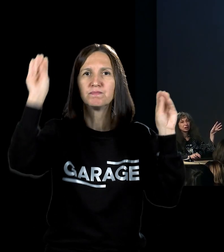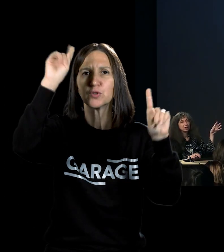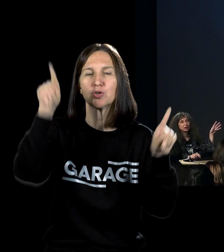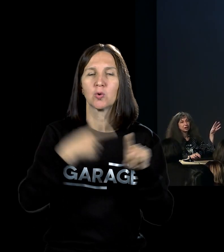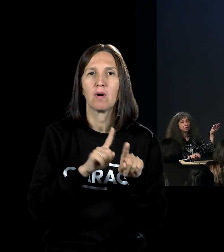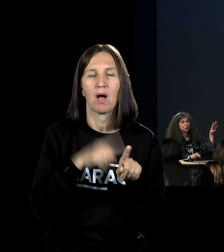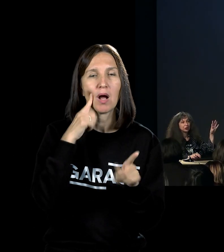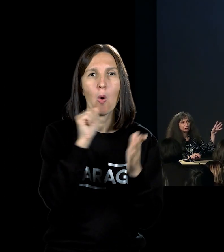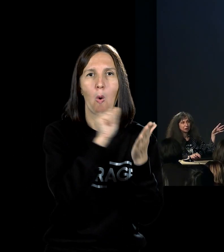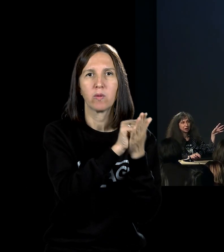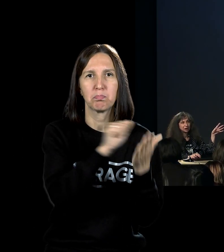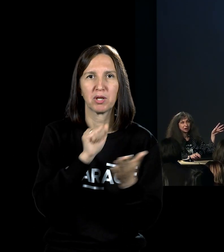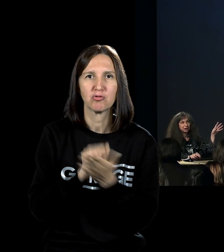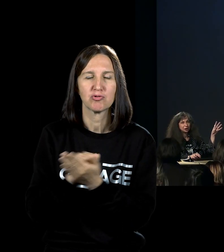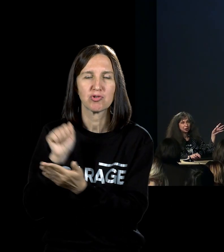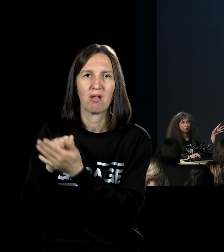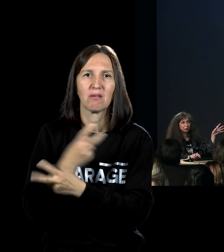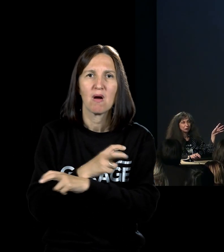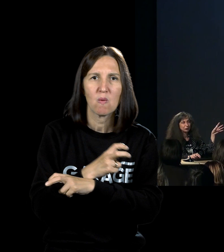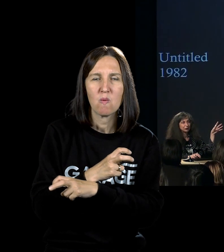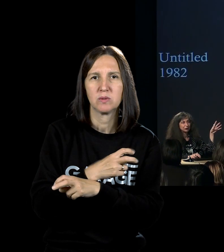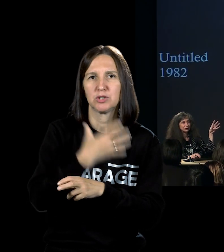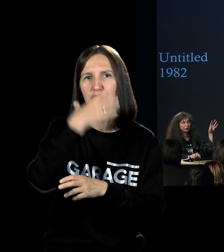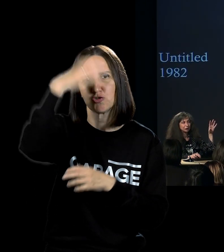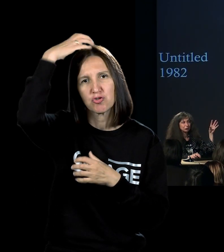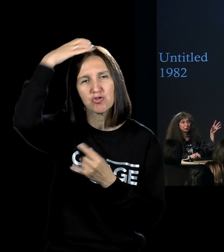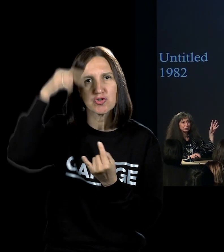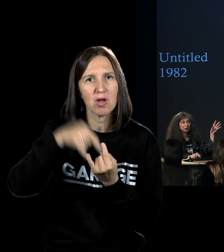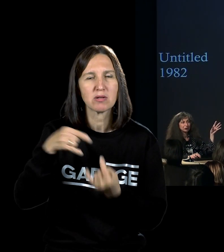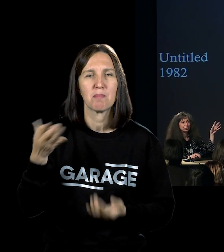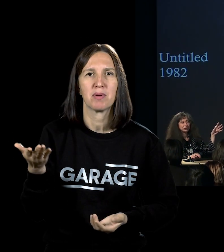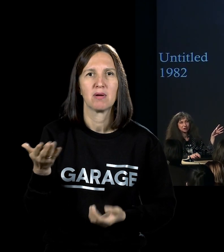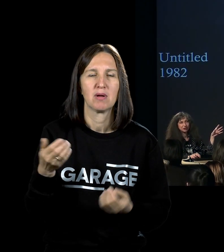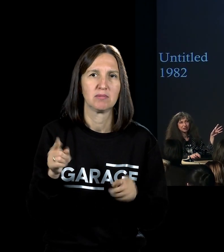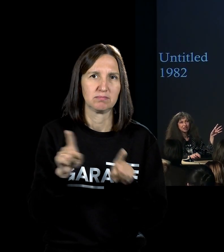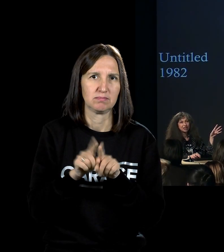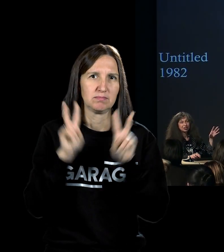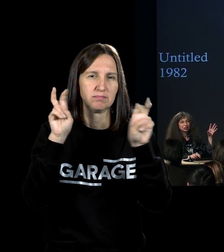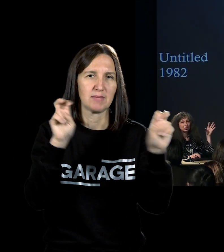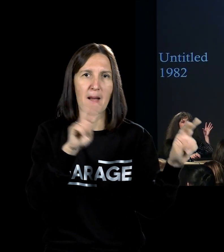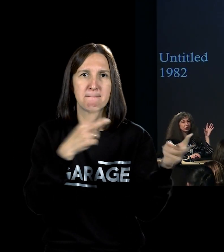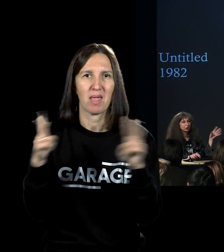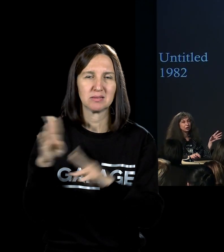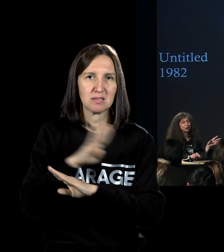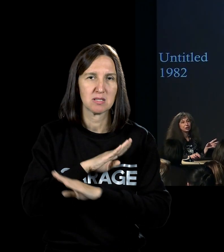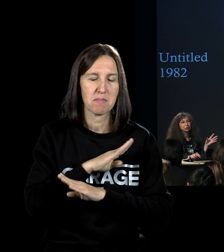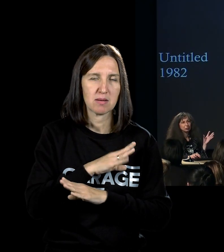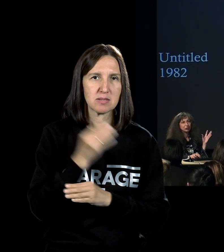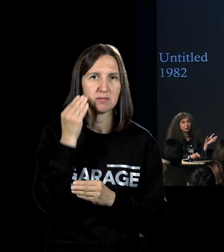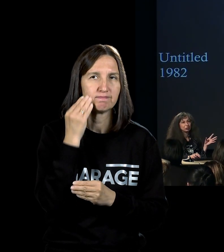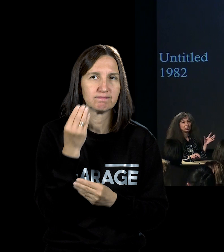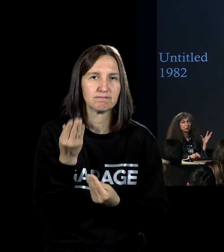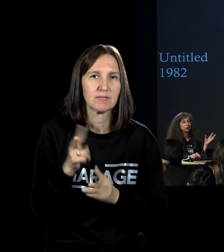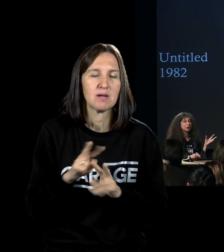как захоронение, да, из отпечатков костей, черепов, вот такой вот плясок смерти, как ассуарии,